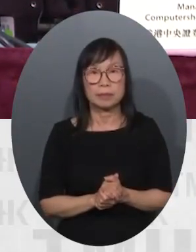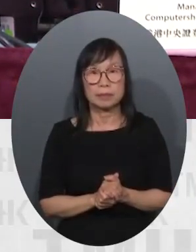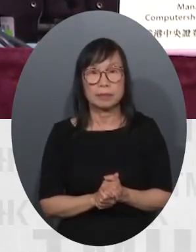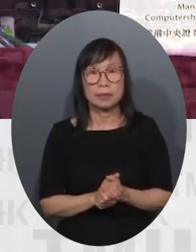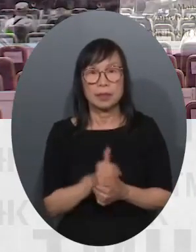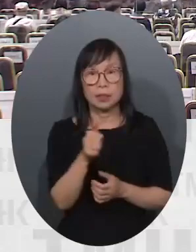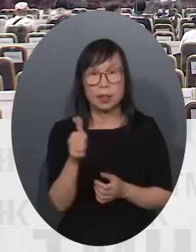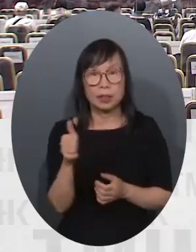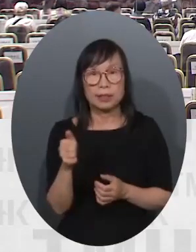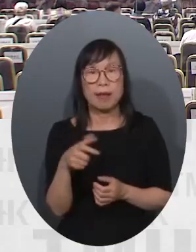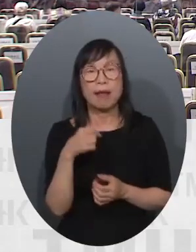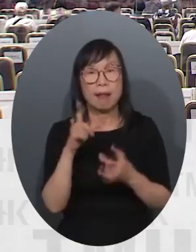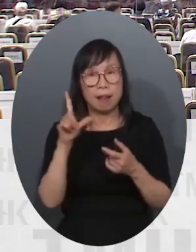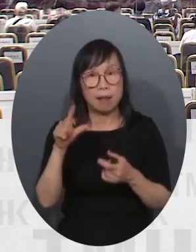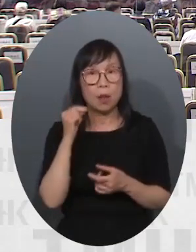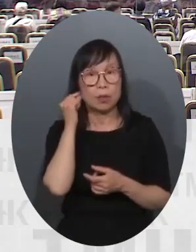多謝，多謝李女士。